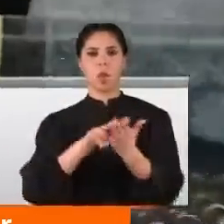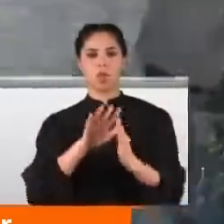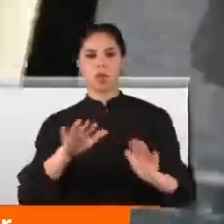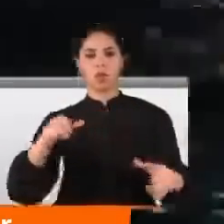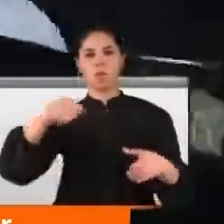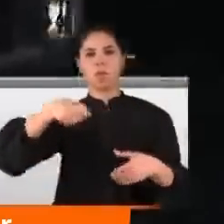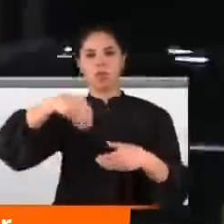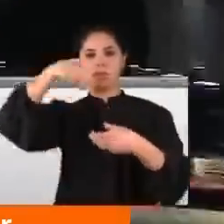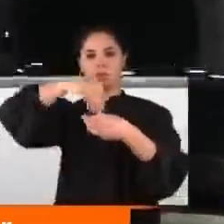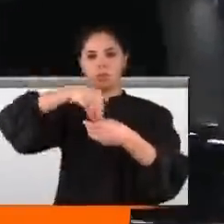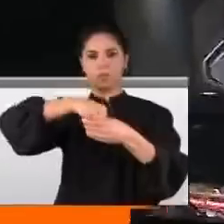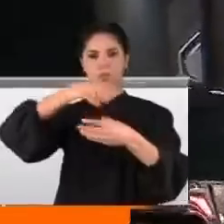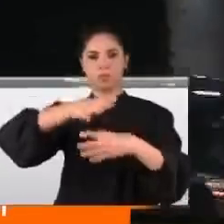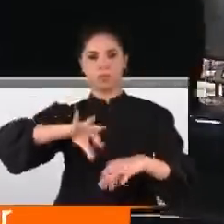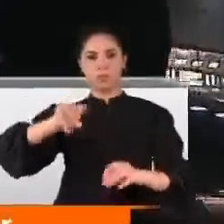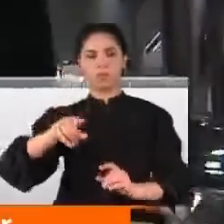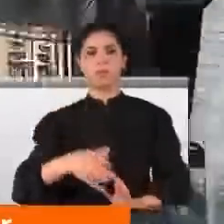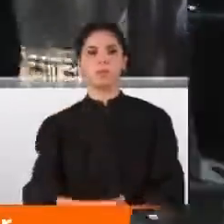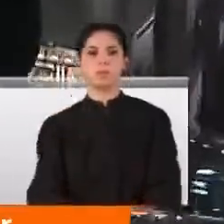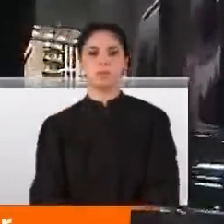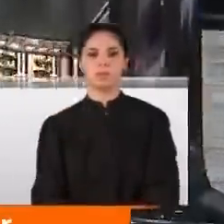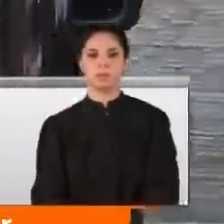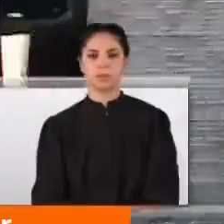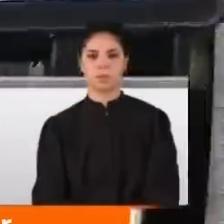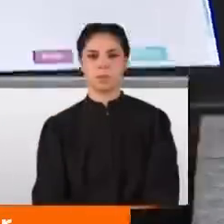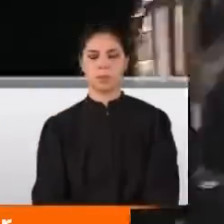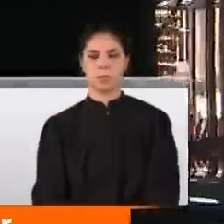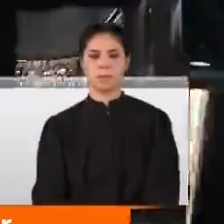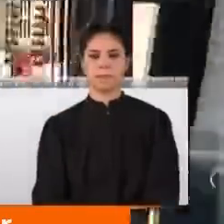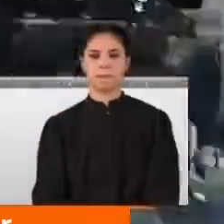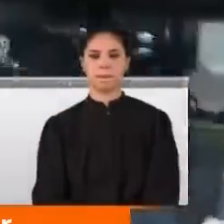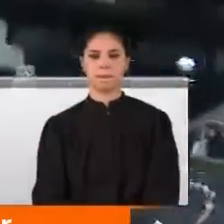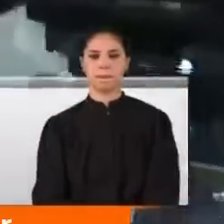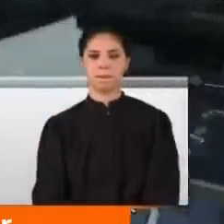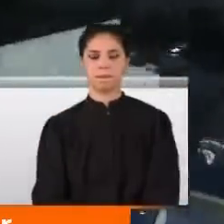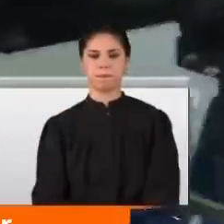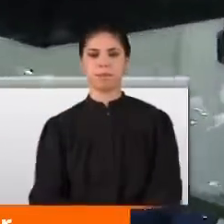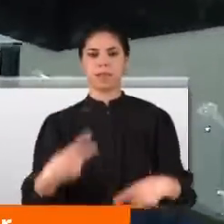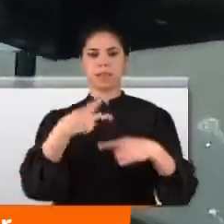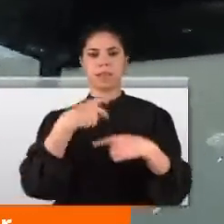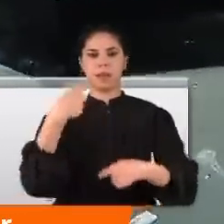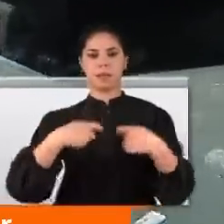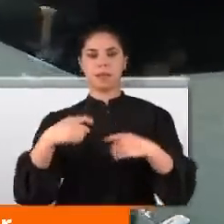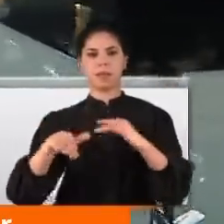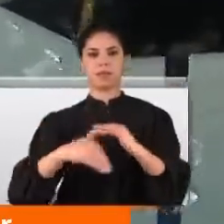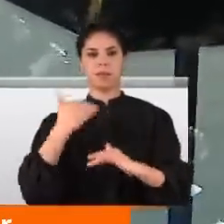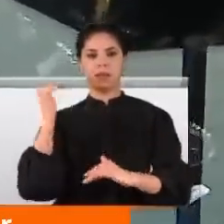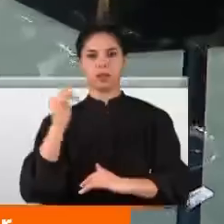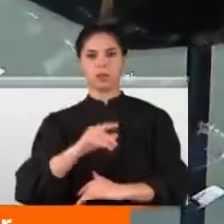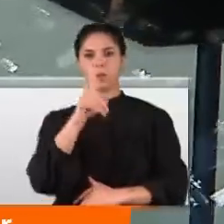poşetliyorum. Ziraat Bankası'ndan şu anda mesaj geldi.